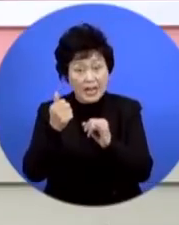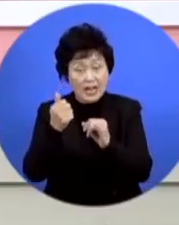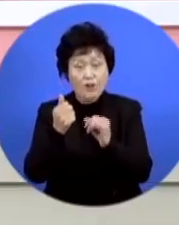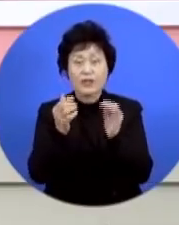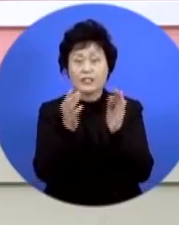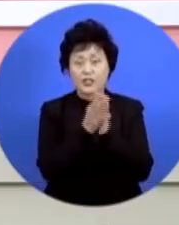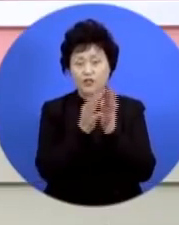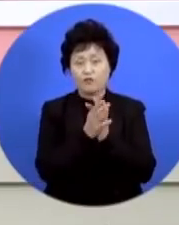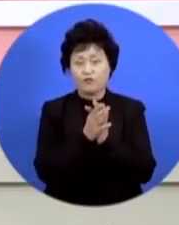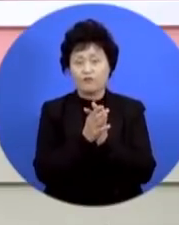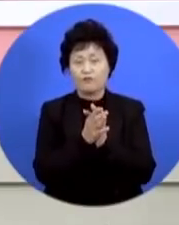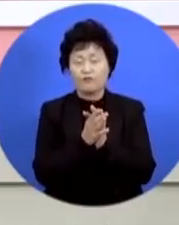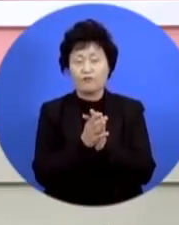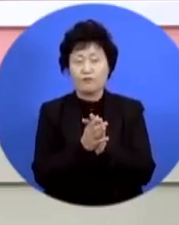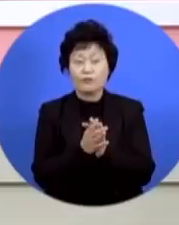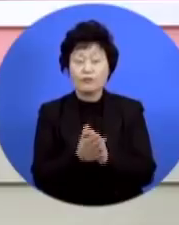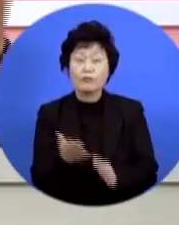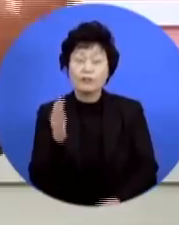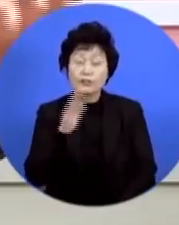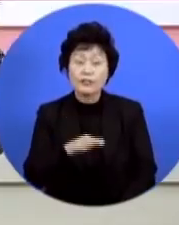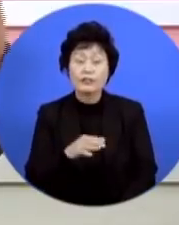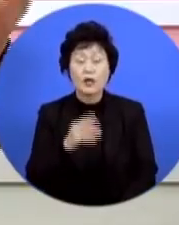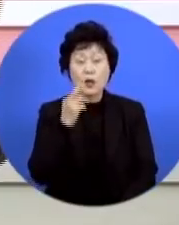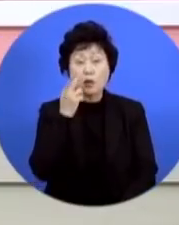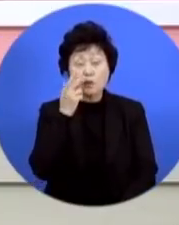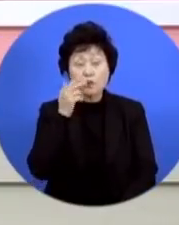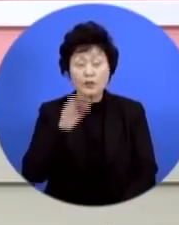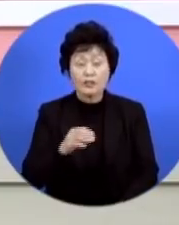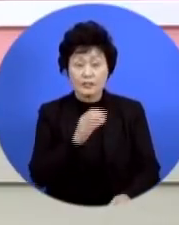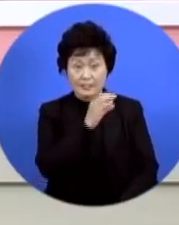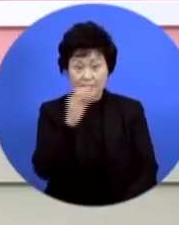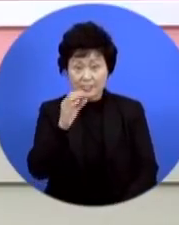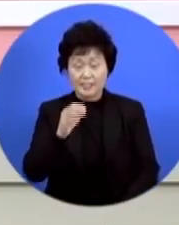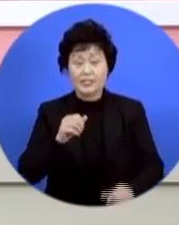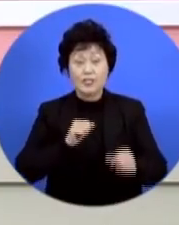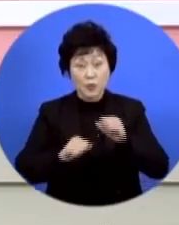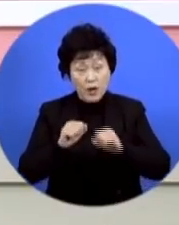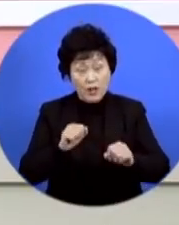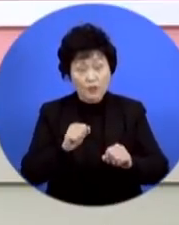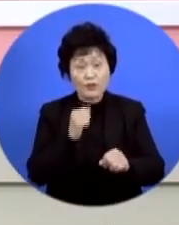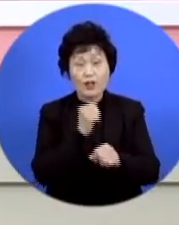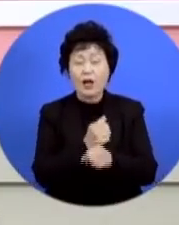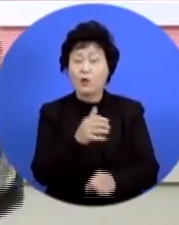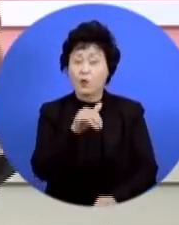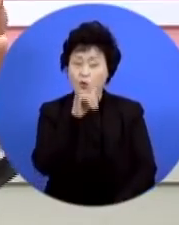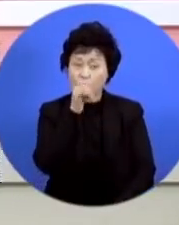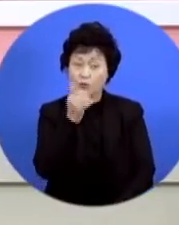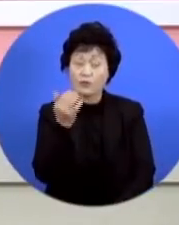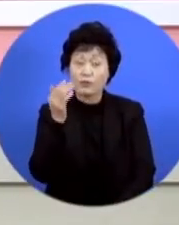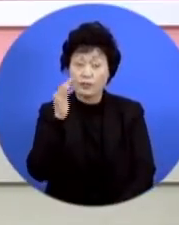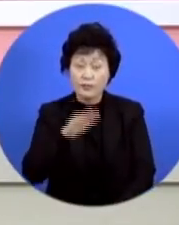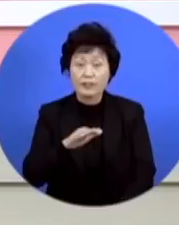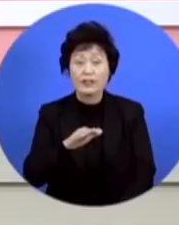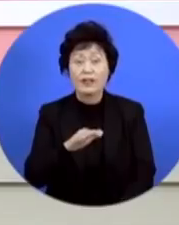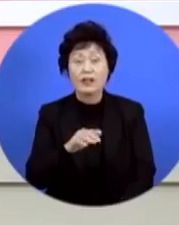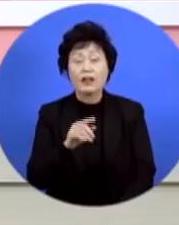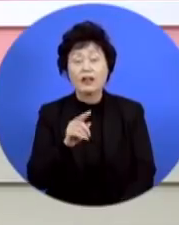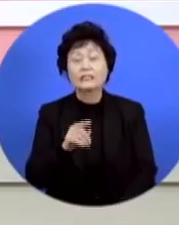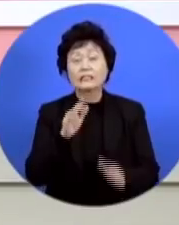목사님인데도 몰랐어요. 그런데 그래서 어쨌든 뭐 미국에서 CCC 활동을 많이 했는데 그 CCC 여름